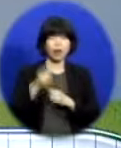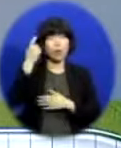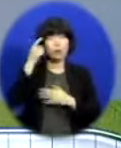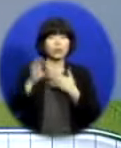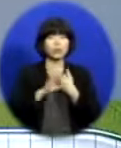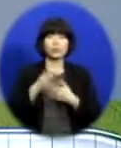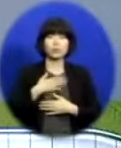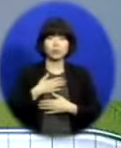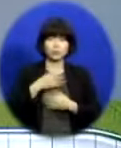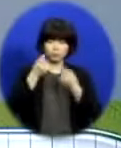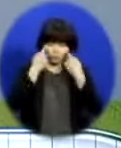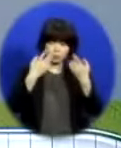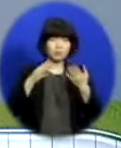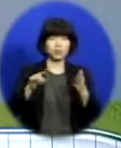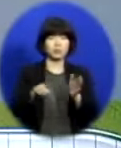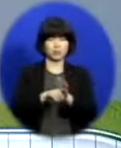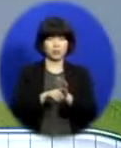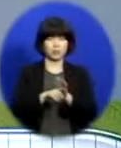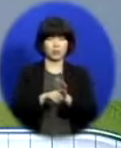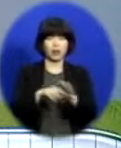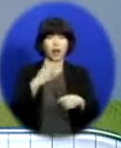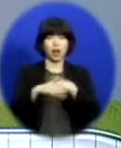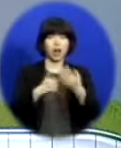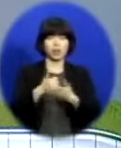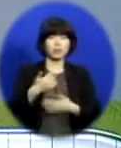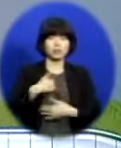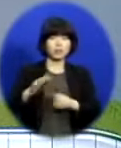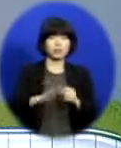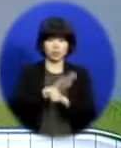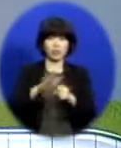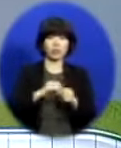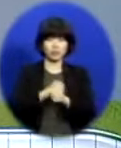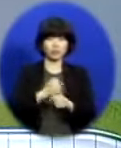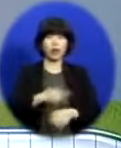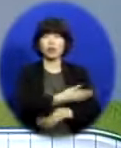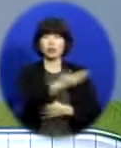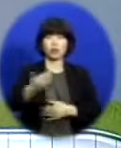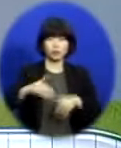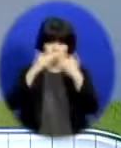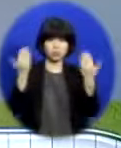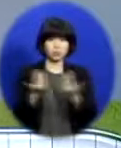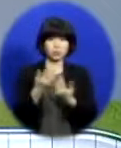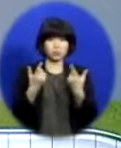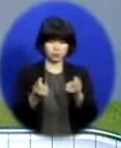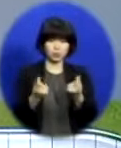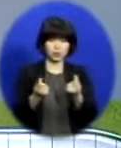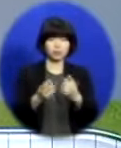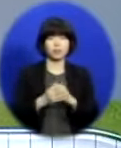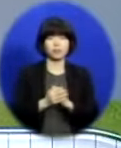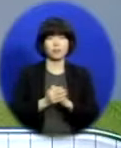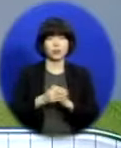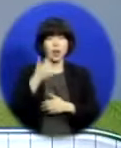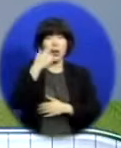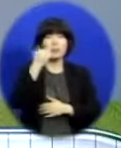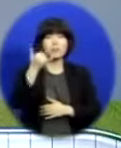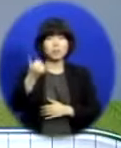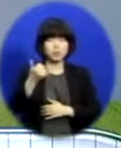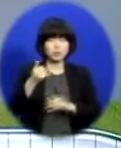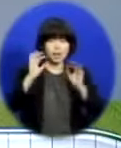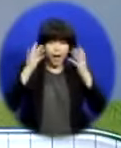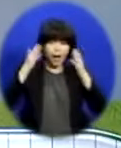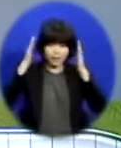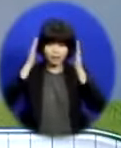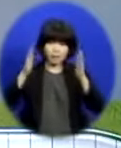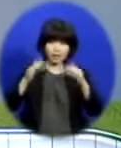저는 분명히 믿으니까요 하나님은 저를 사랑하시고 여러분 모두도 그렇지 부모님이 아이를